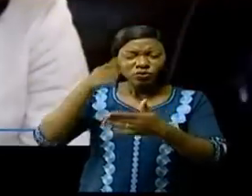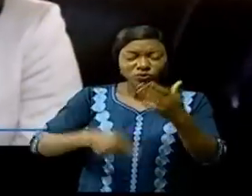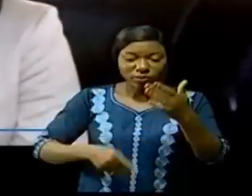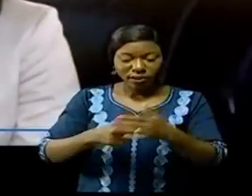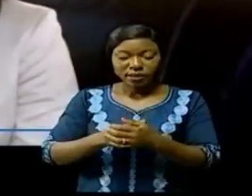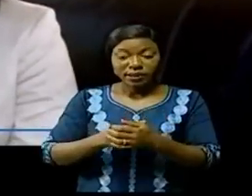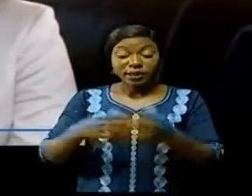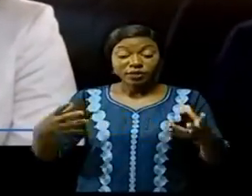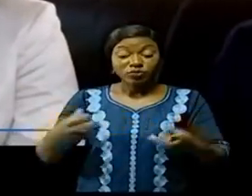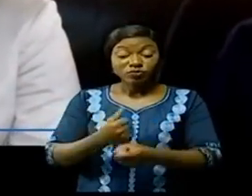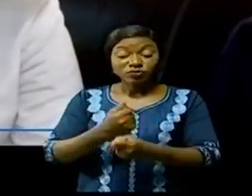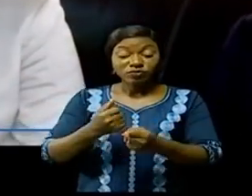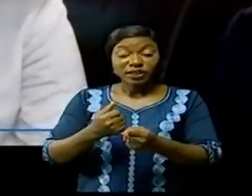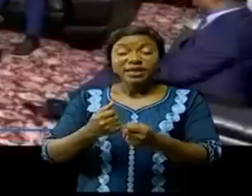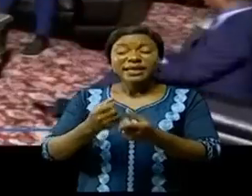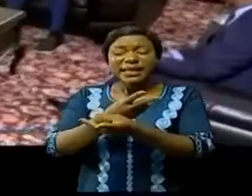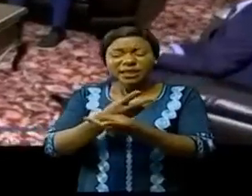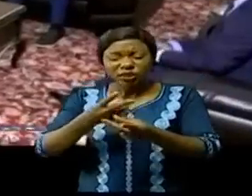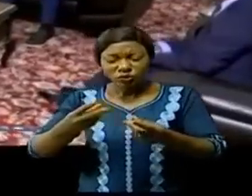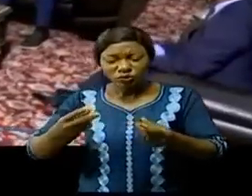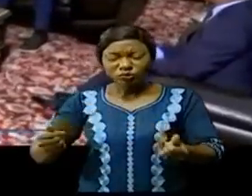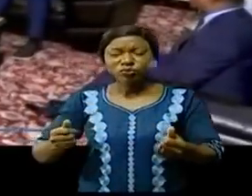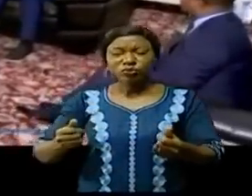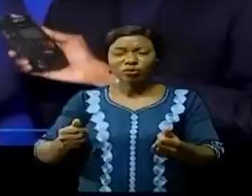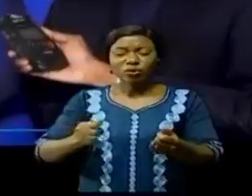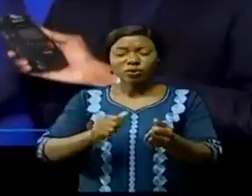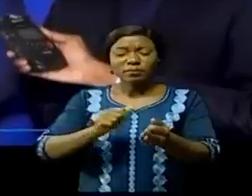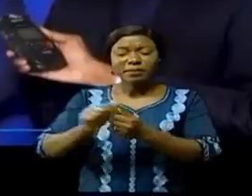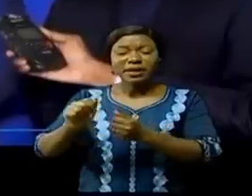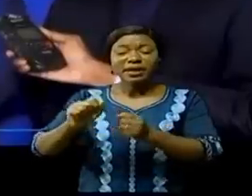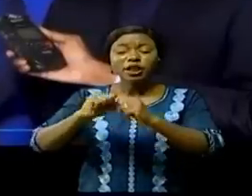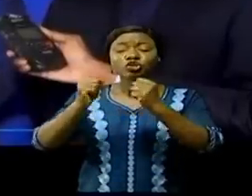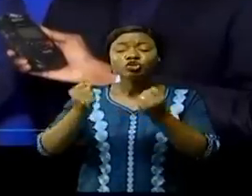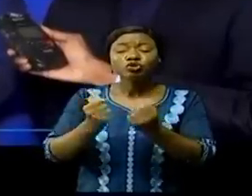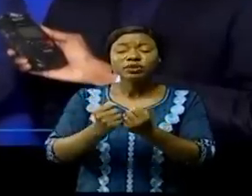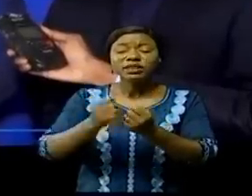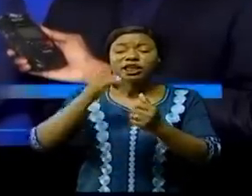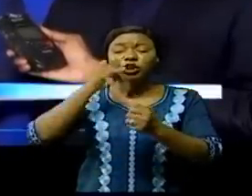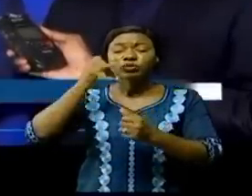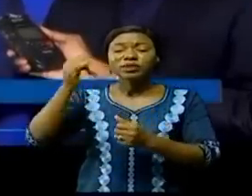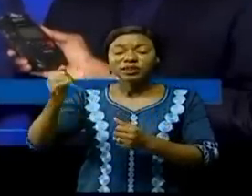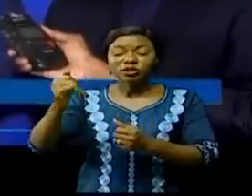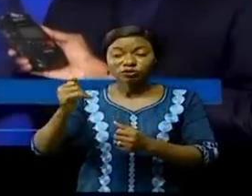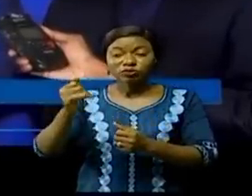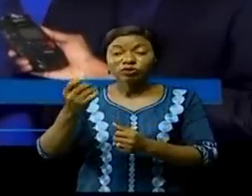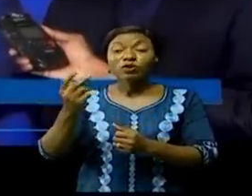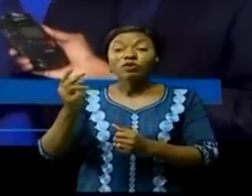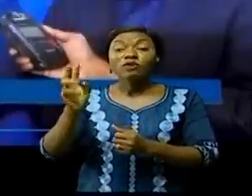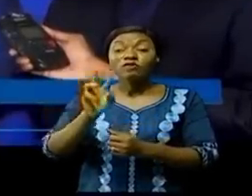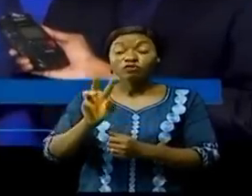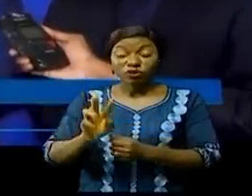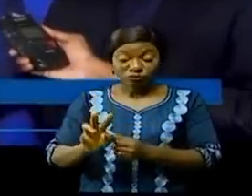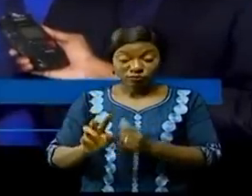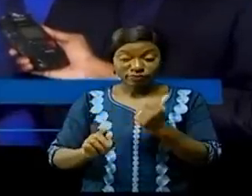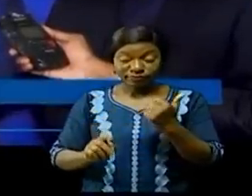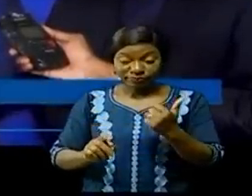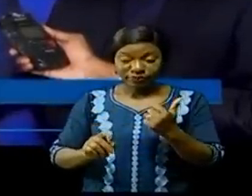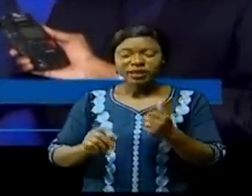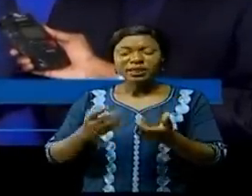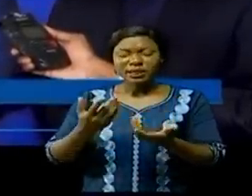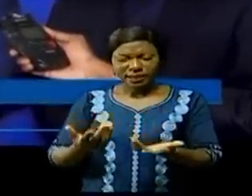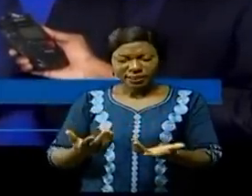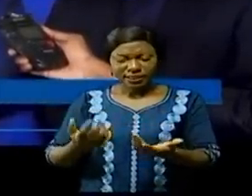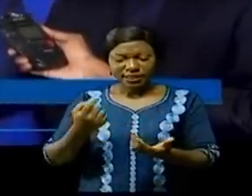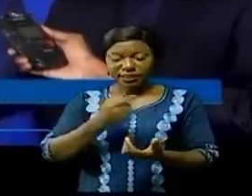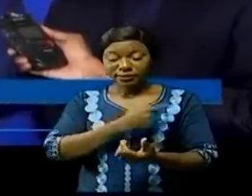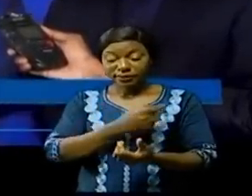trouver de points de convergence avec cette société télécommunication. Ça a été un très bon moment d'échange avec